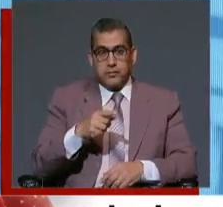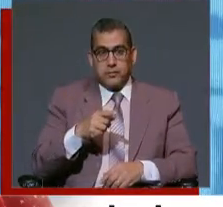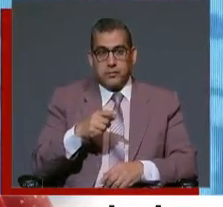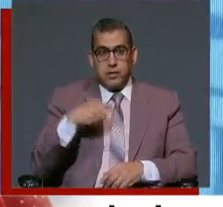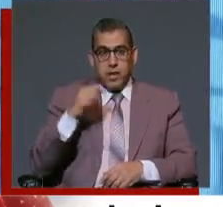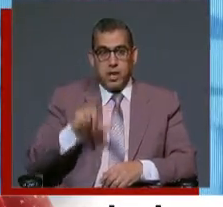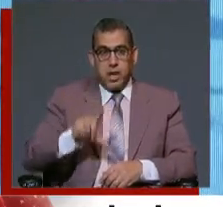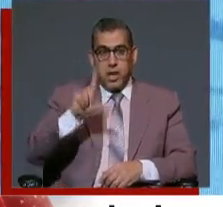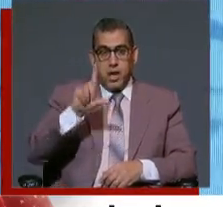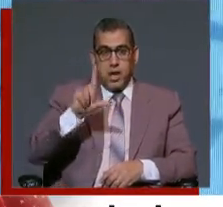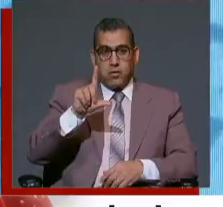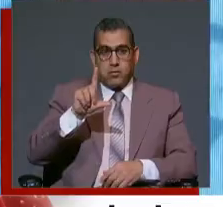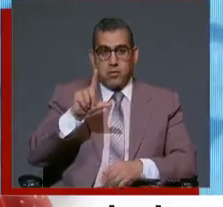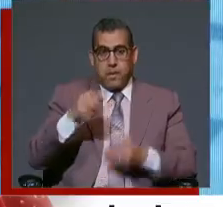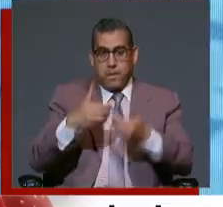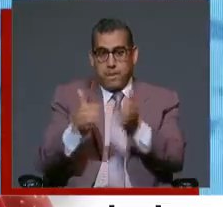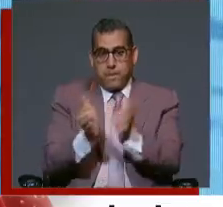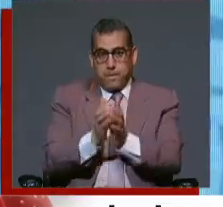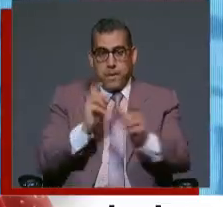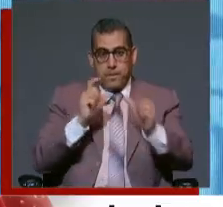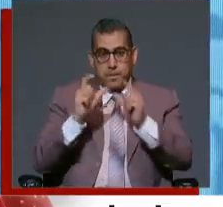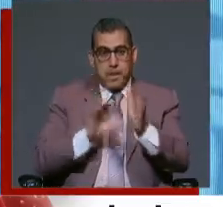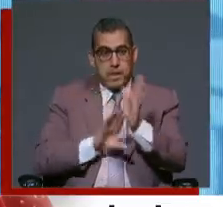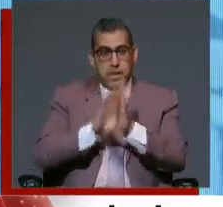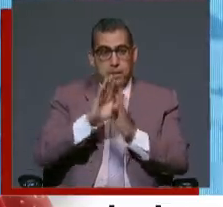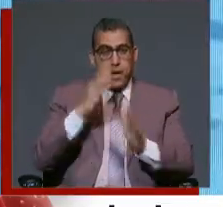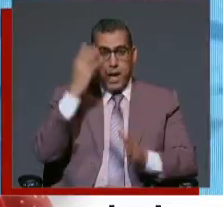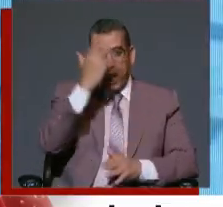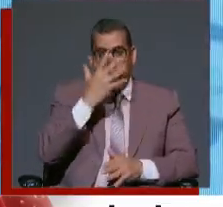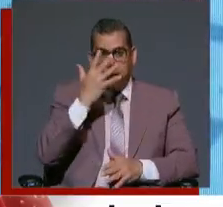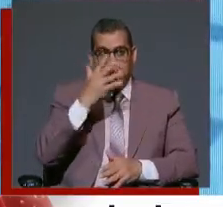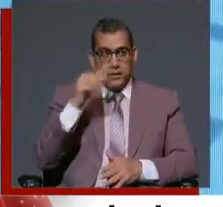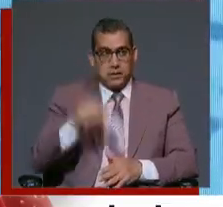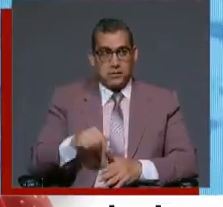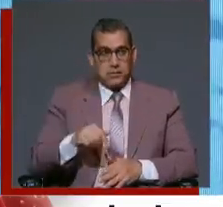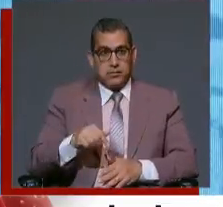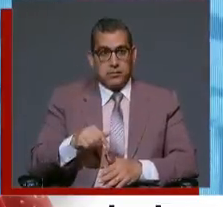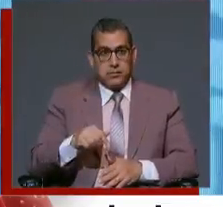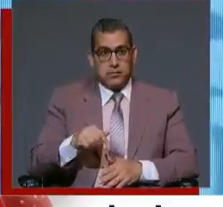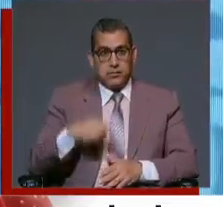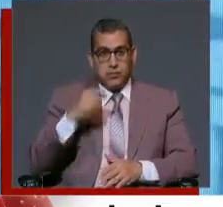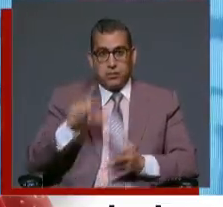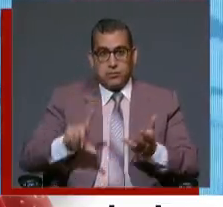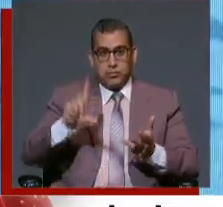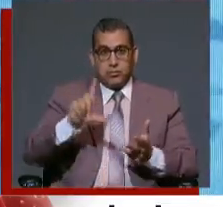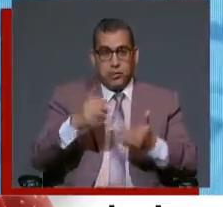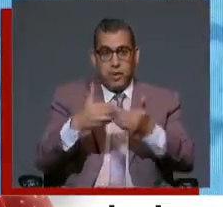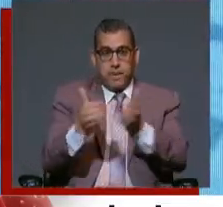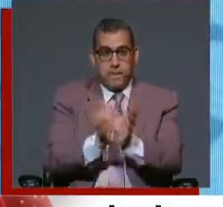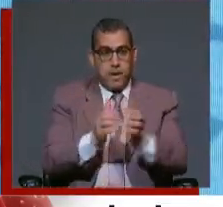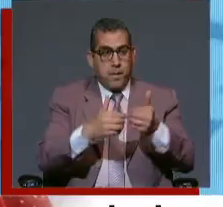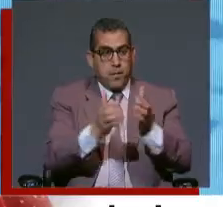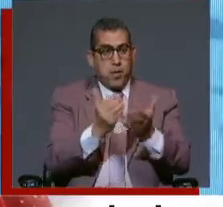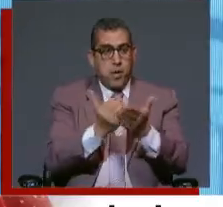رئيس الأسبق لمجموعة البنك التنمية الأفريقي، رؤساء المجموعات الاقتصادية